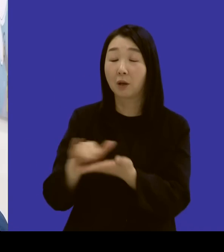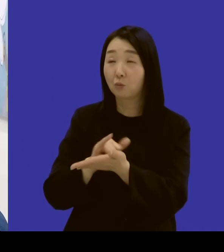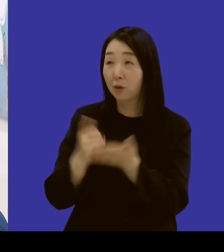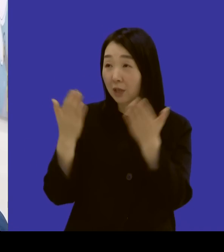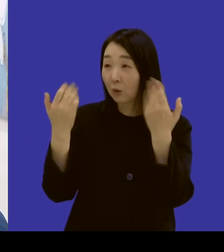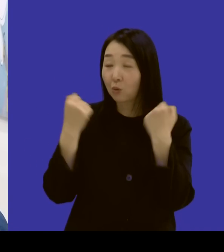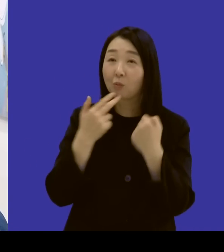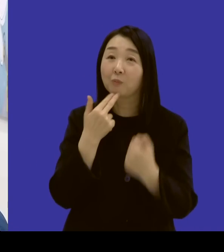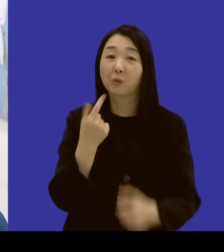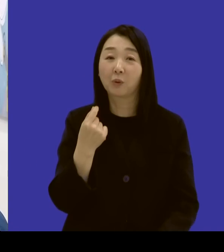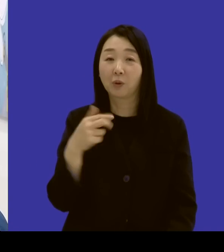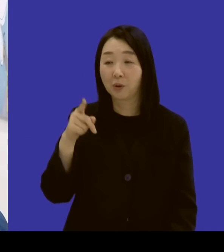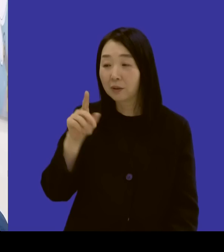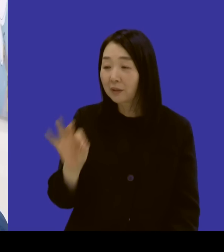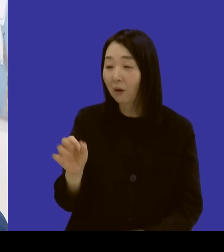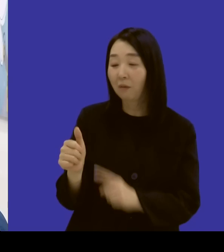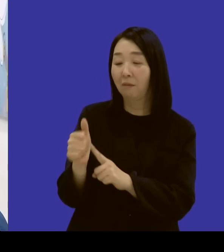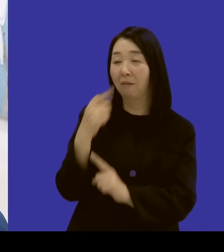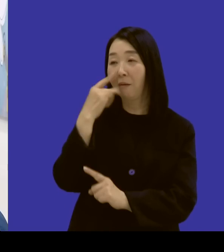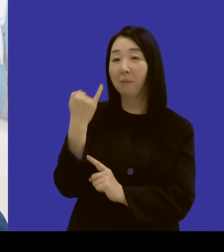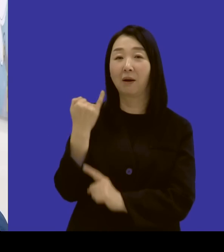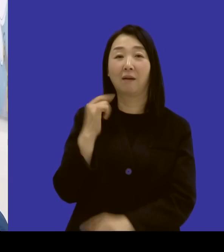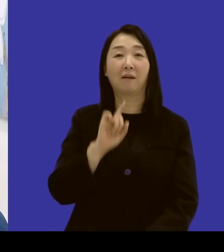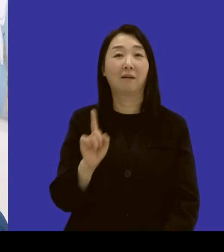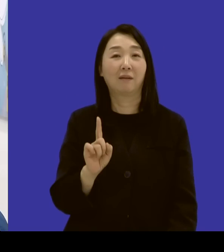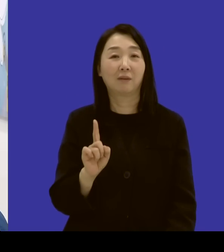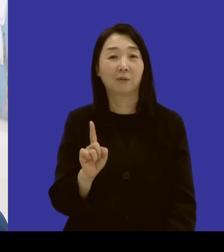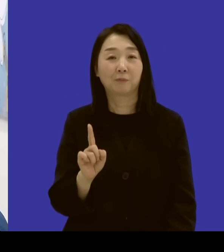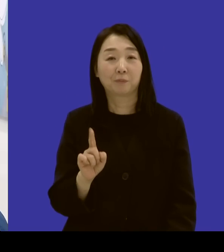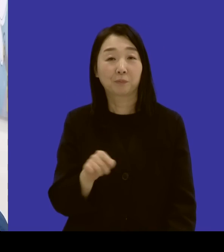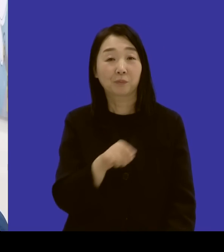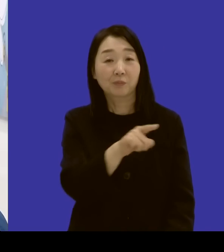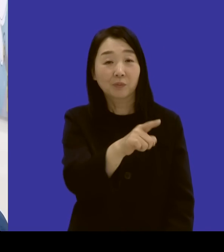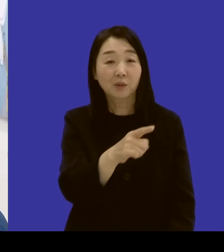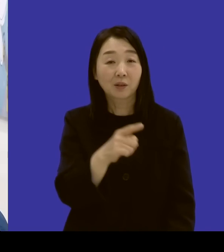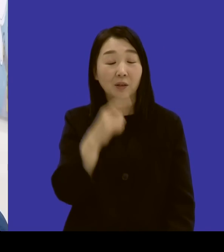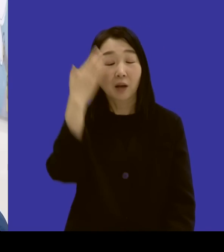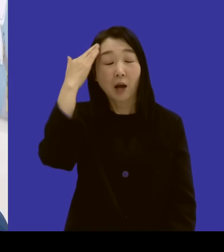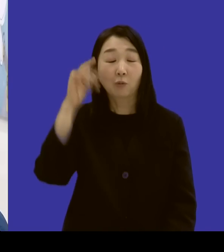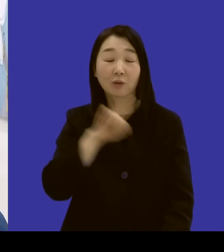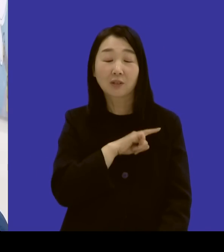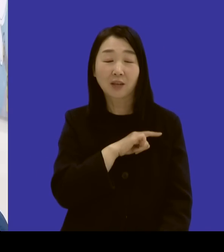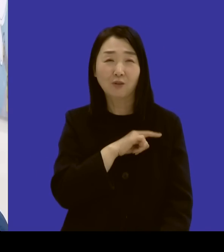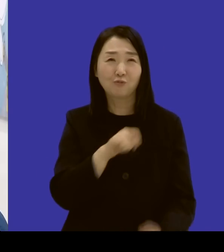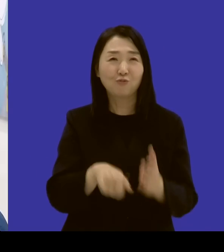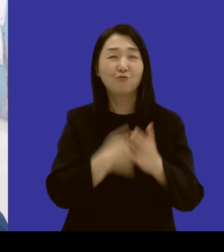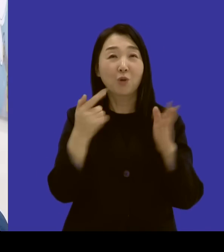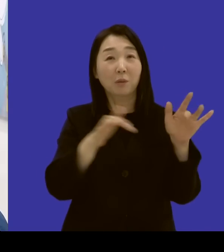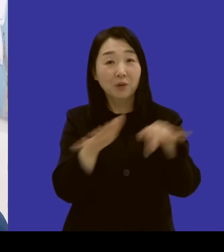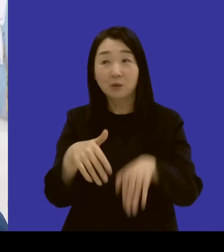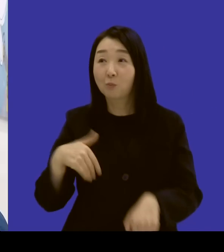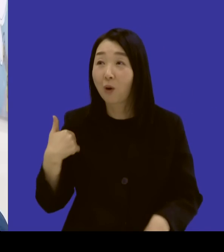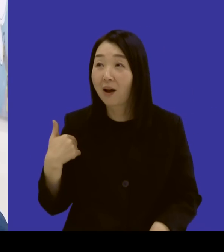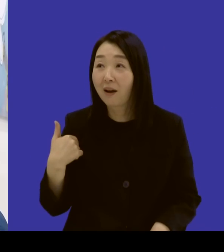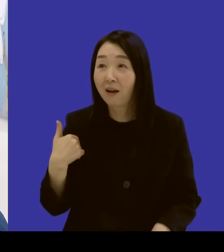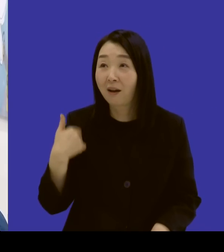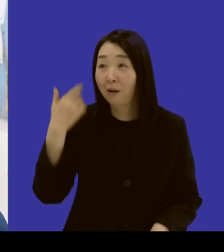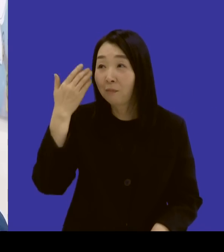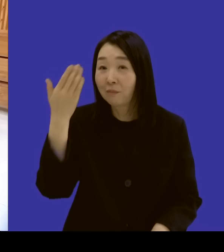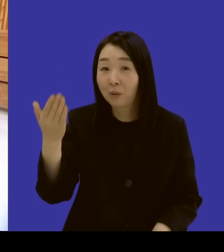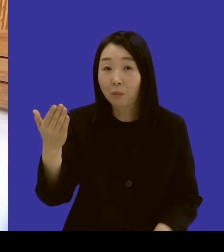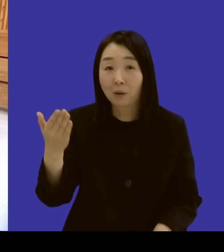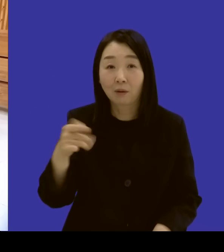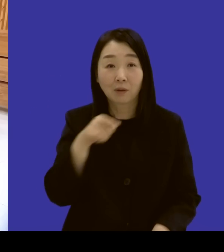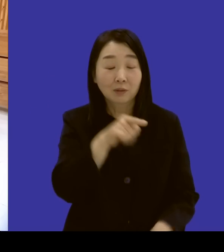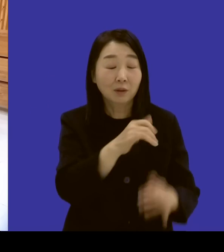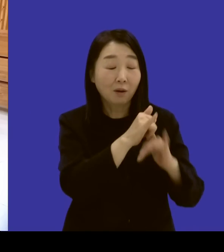때문에 네. 그때 정경 선생님 어머님이 한국에서 제일 유명한 피아니스트 몰라요? 그러면서